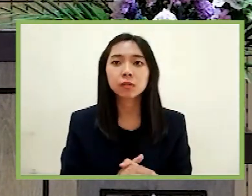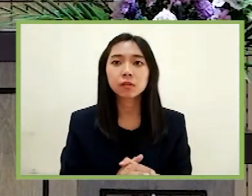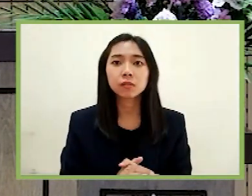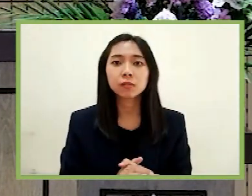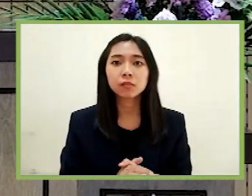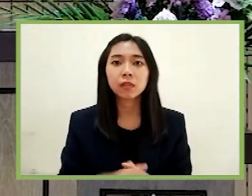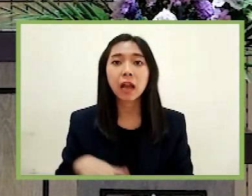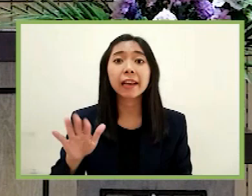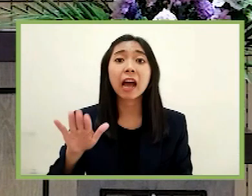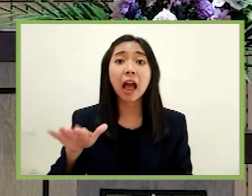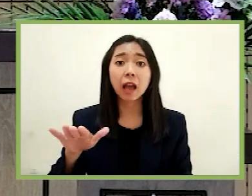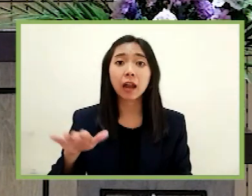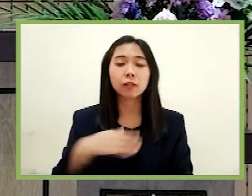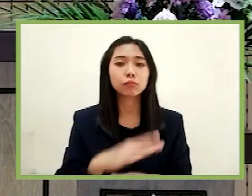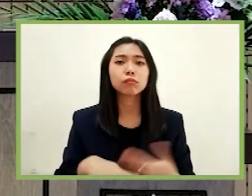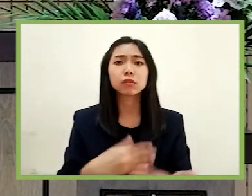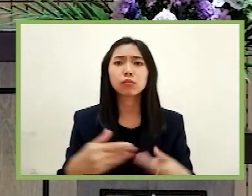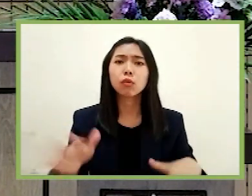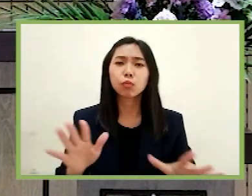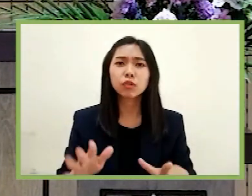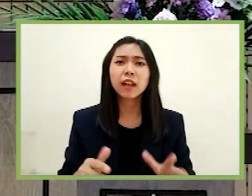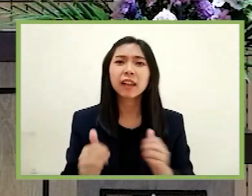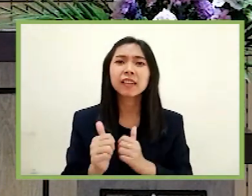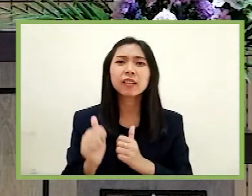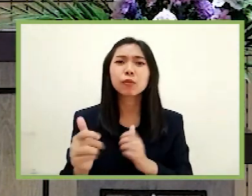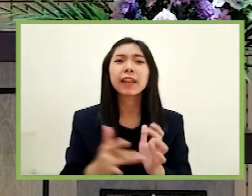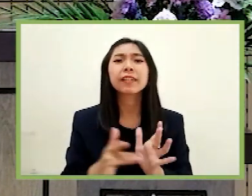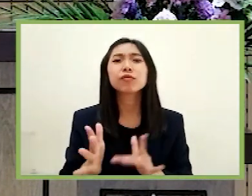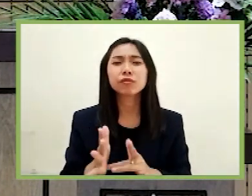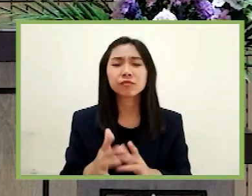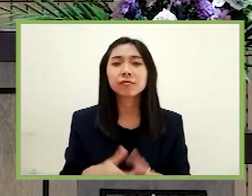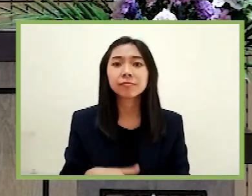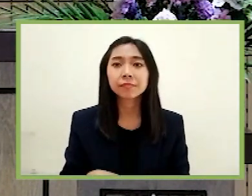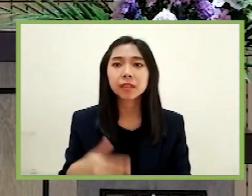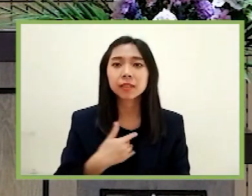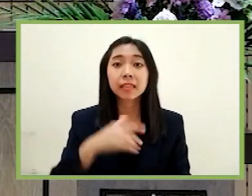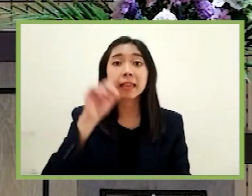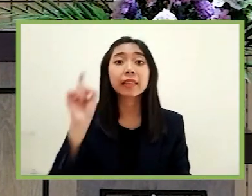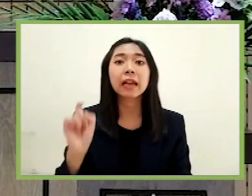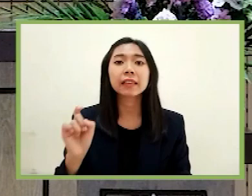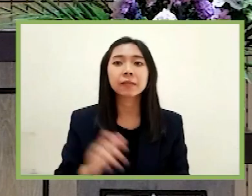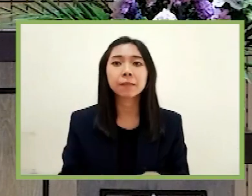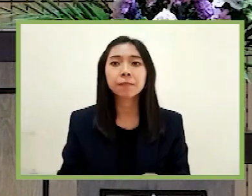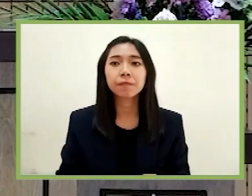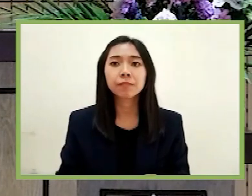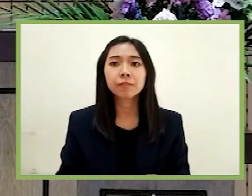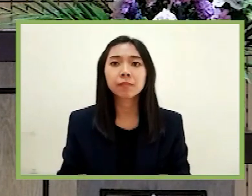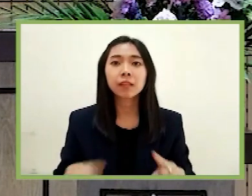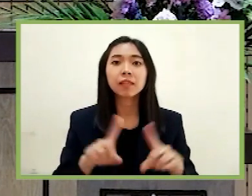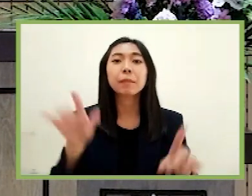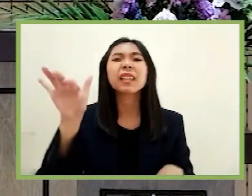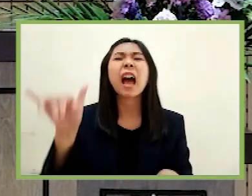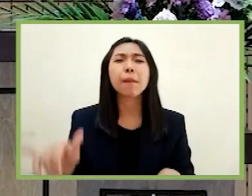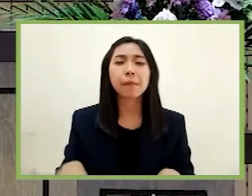anak-anak juga sudah Kristen saya kemudian tanya lagi tapi kenapa